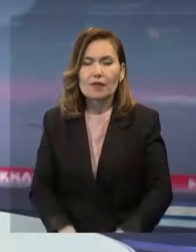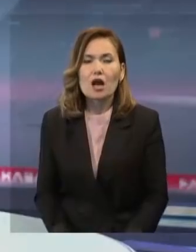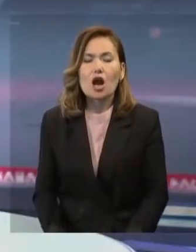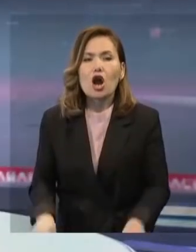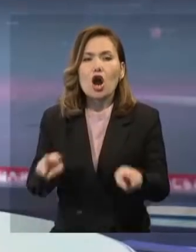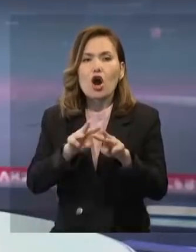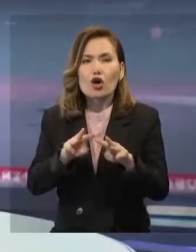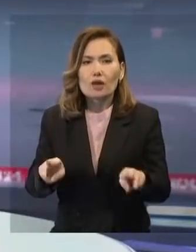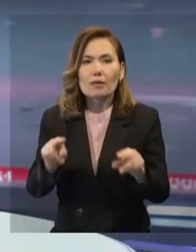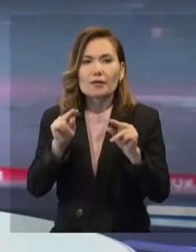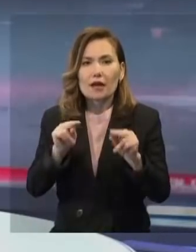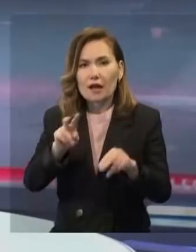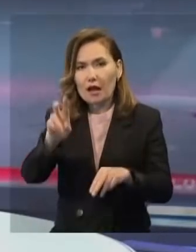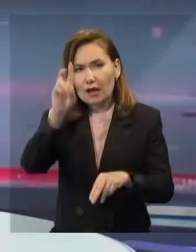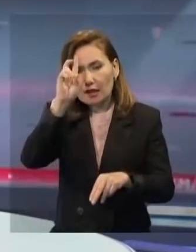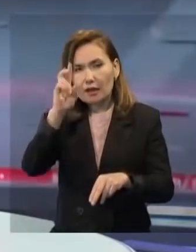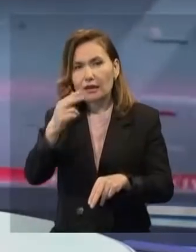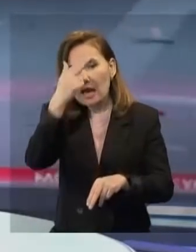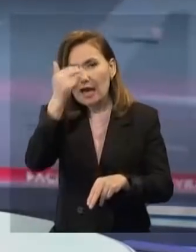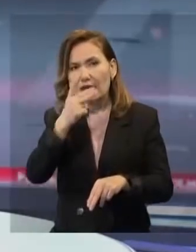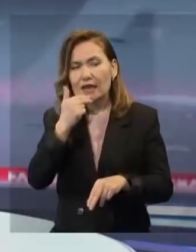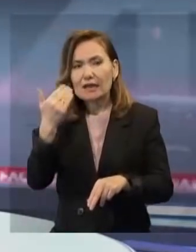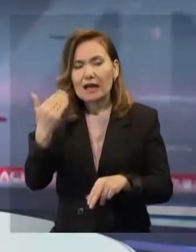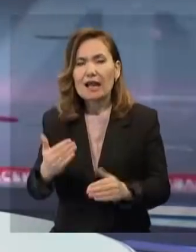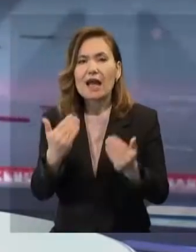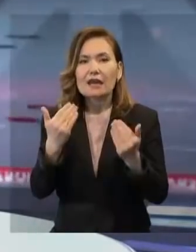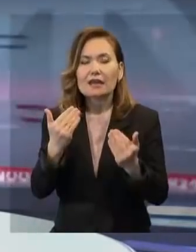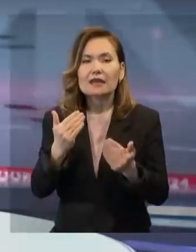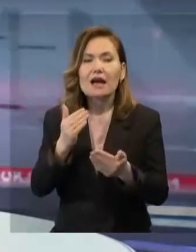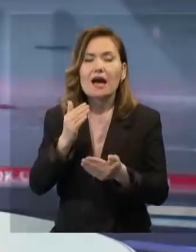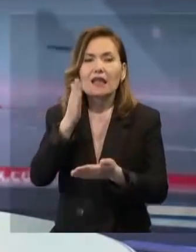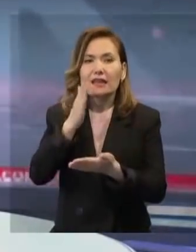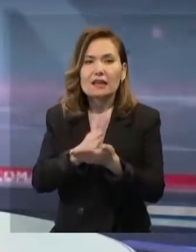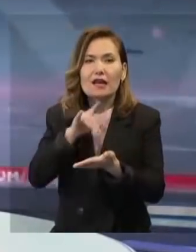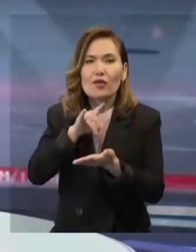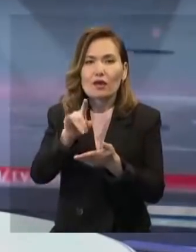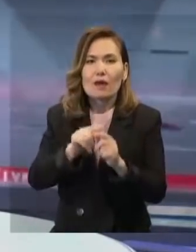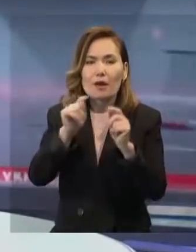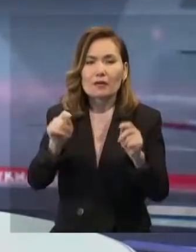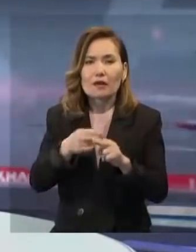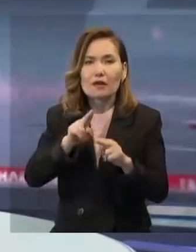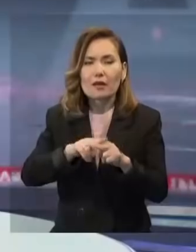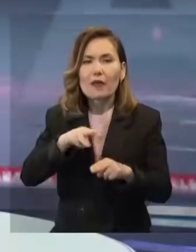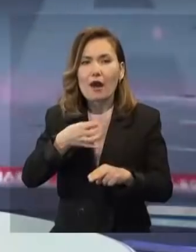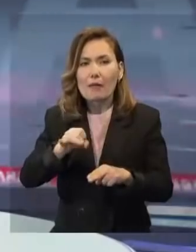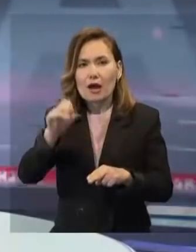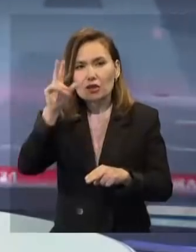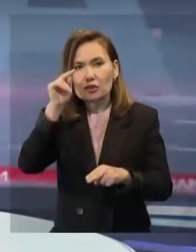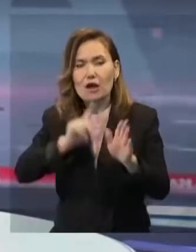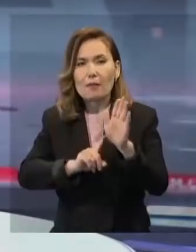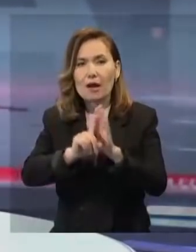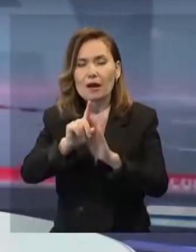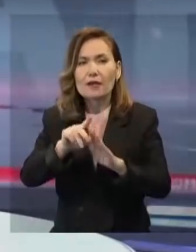Үкіметі ашық елдердің бірі Италияға енді тікелей ұшуға мүмкіндік туады. Мамандар мамырдың соңынан бастап